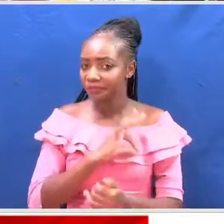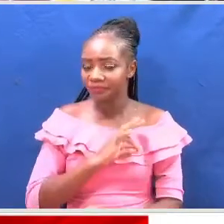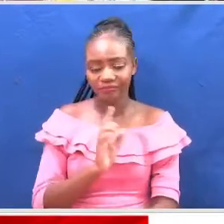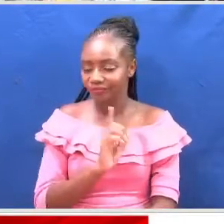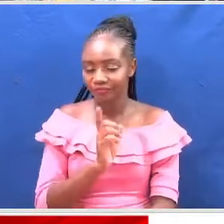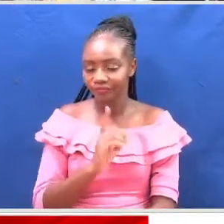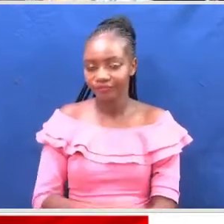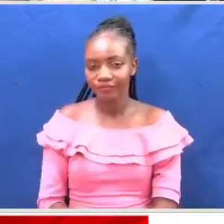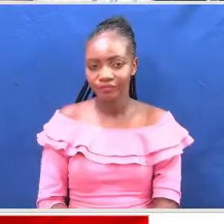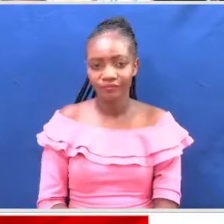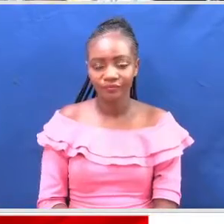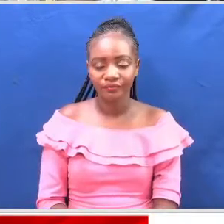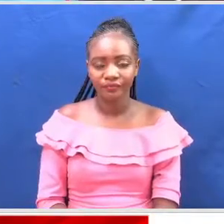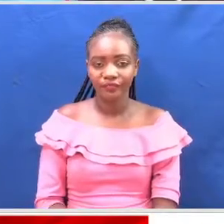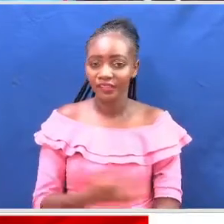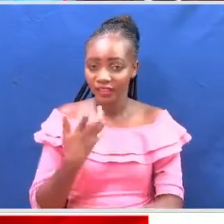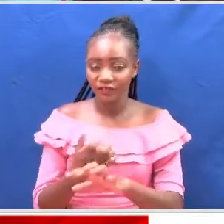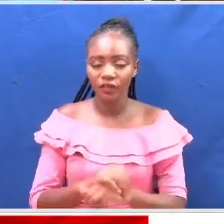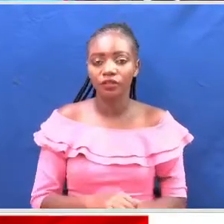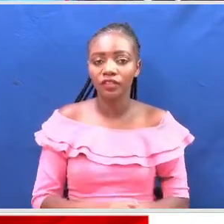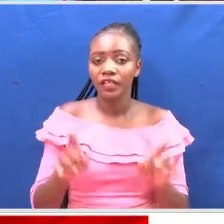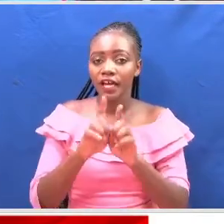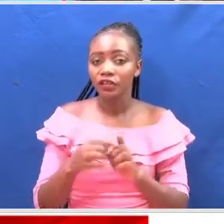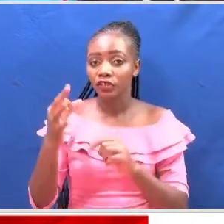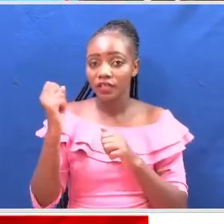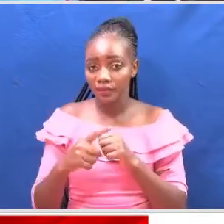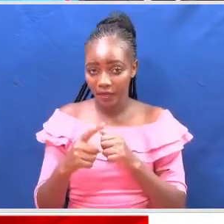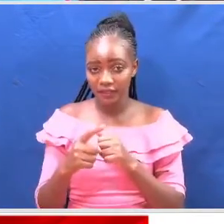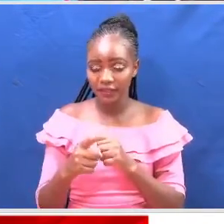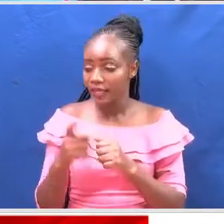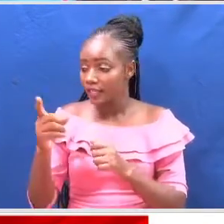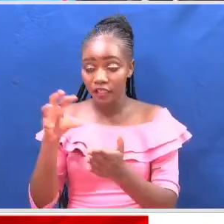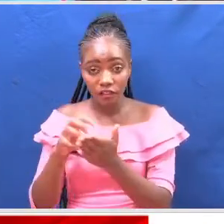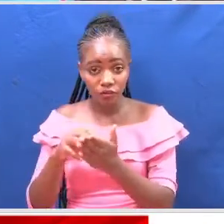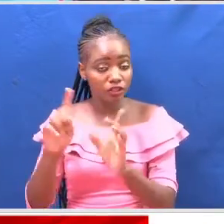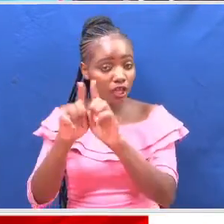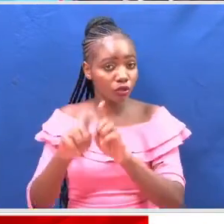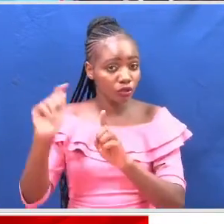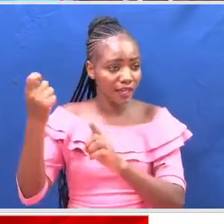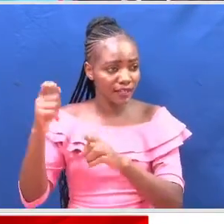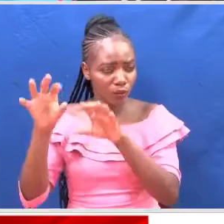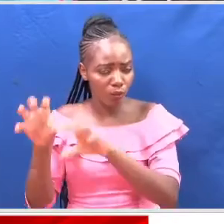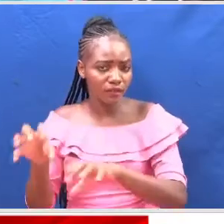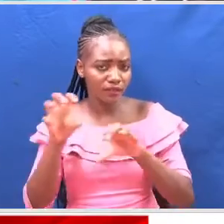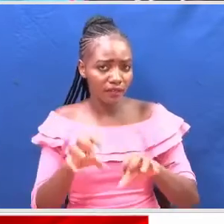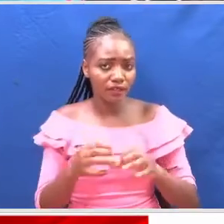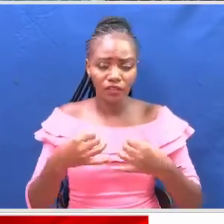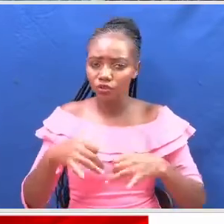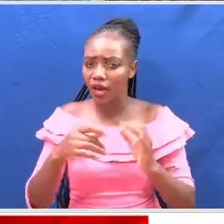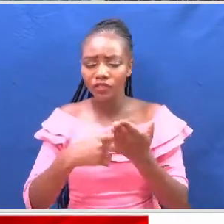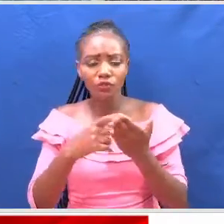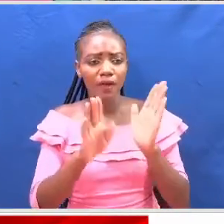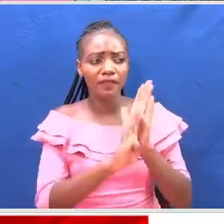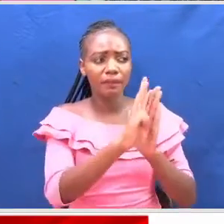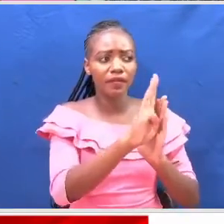zikaa kitambo. Ni ngumu sana. Just 3 months into the pandemic and Kenya was struggling to foot its bills, recording